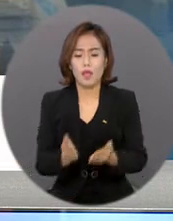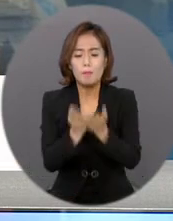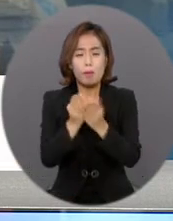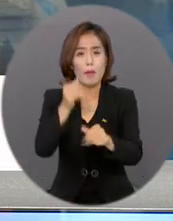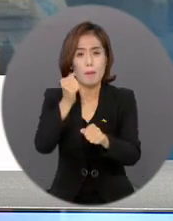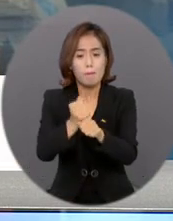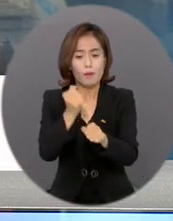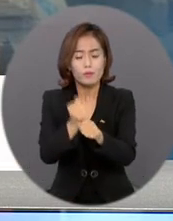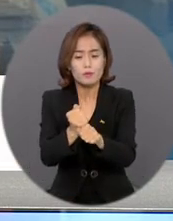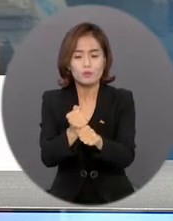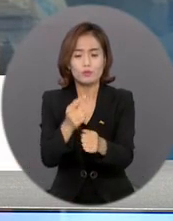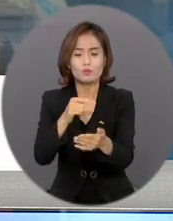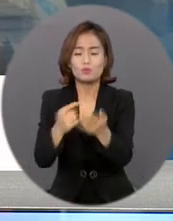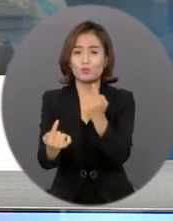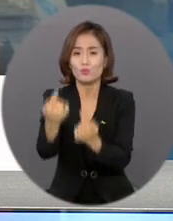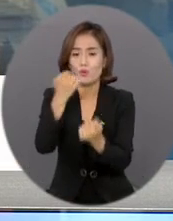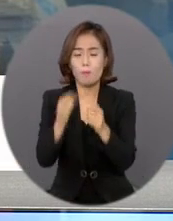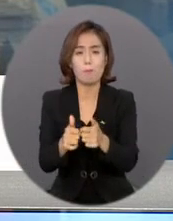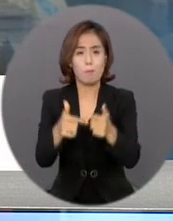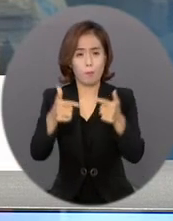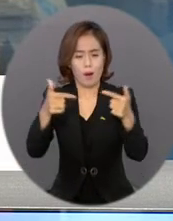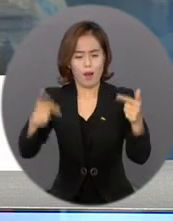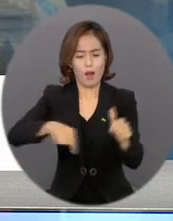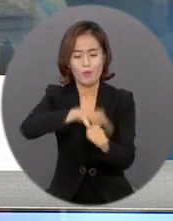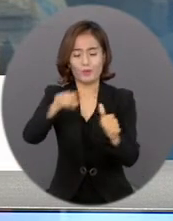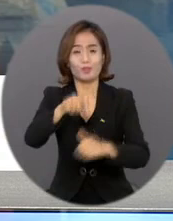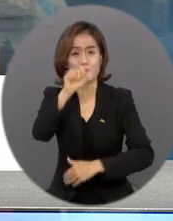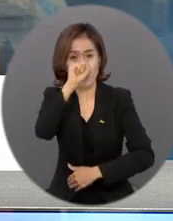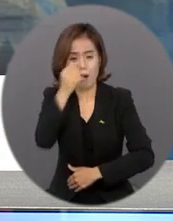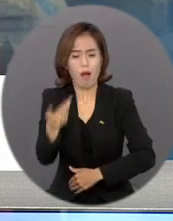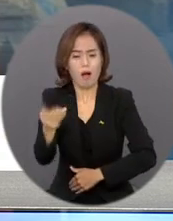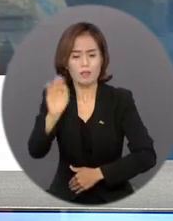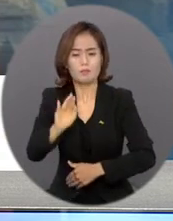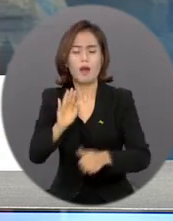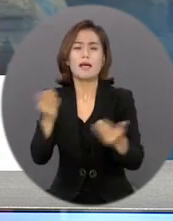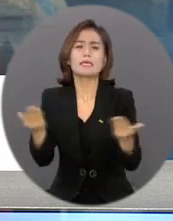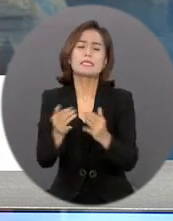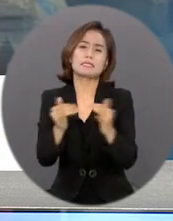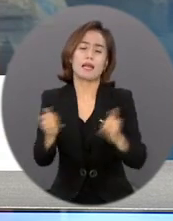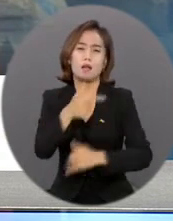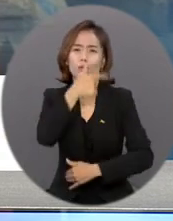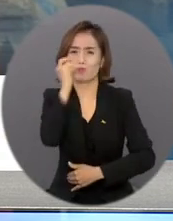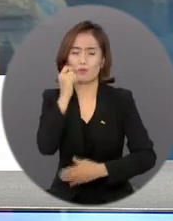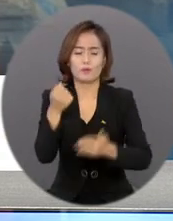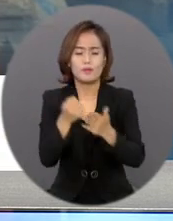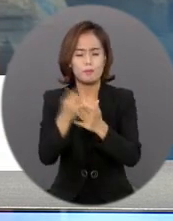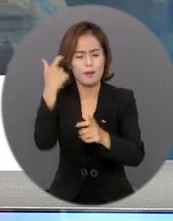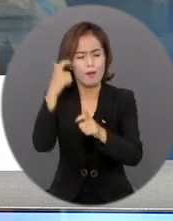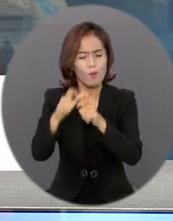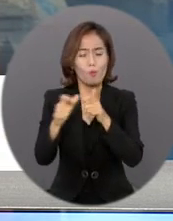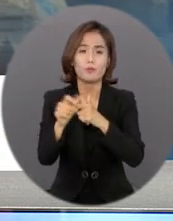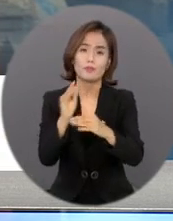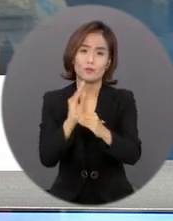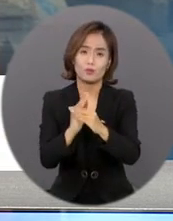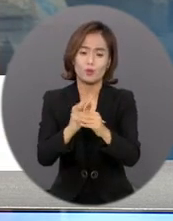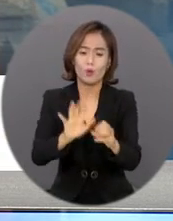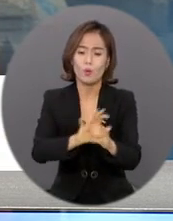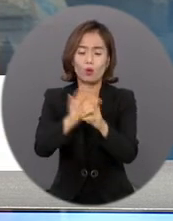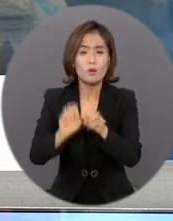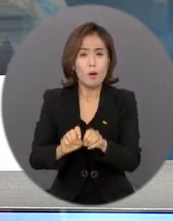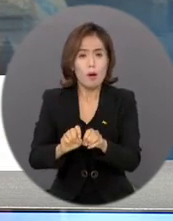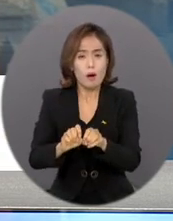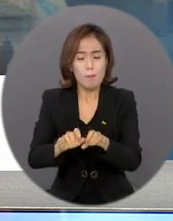조선업계의 수주가 크게 늘어 모처럼 훈풍이 불고 있지만 뒷받침할 인력이 없어 고민에 빠졌습니다. 코로나19